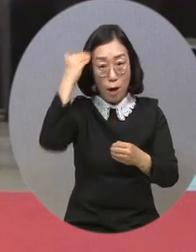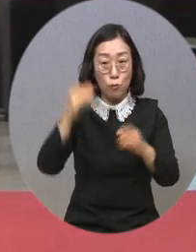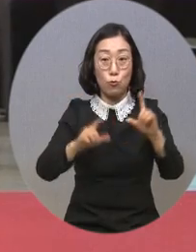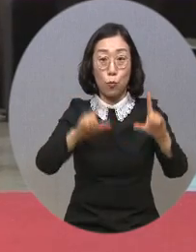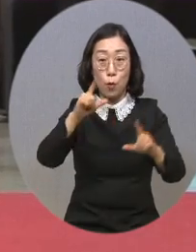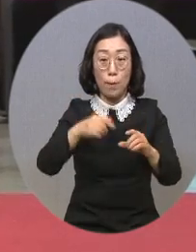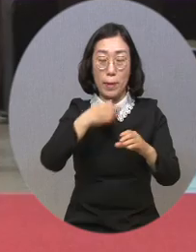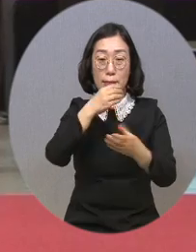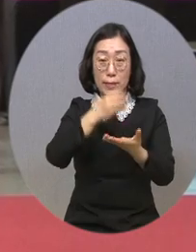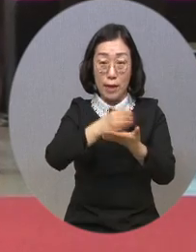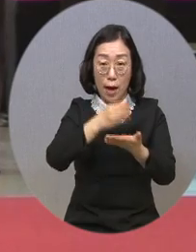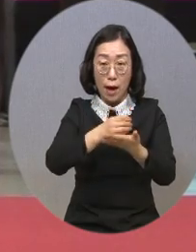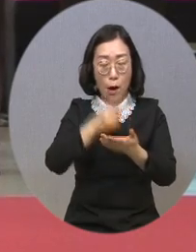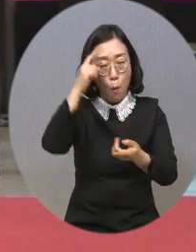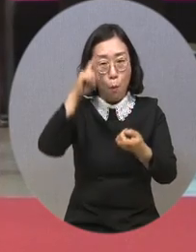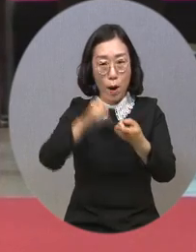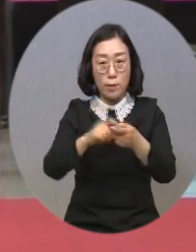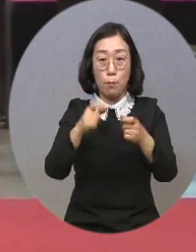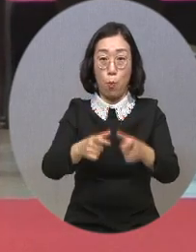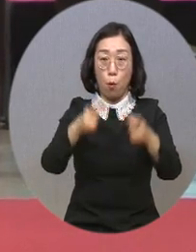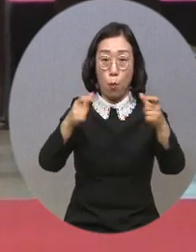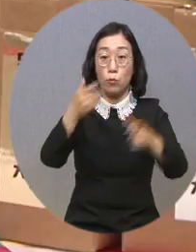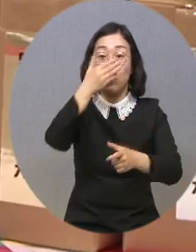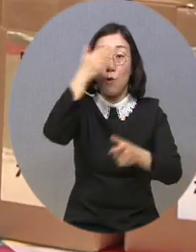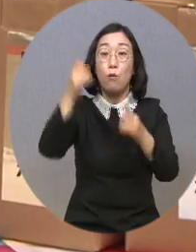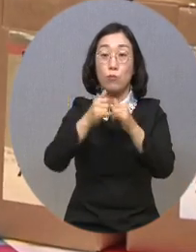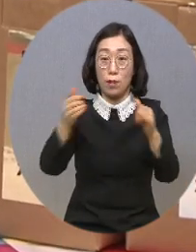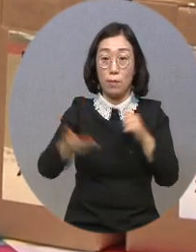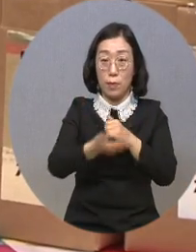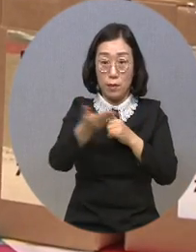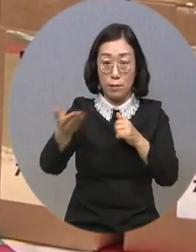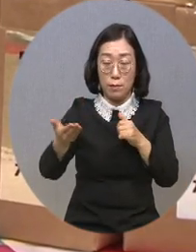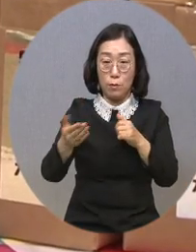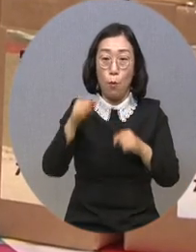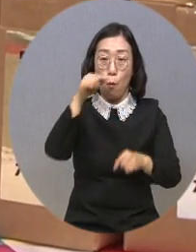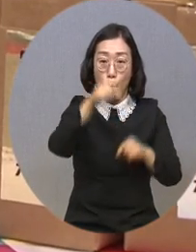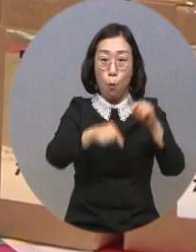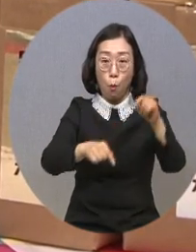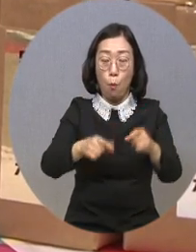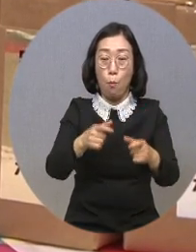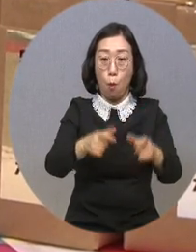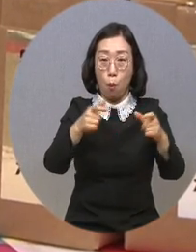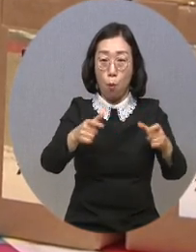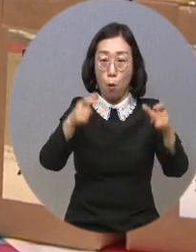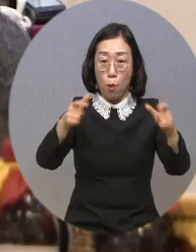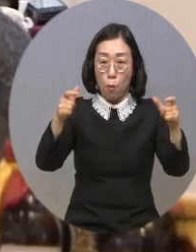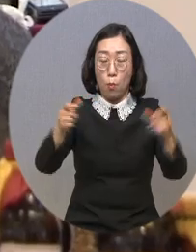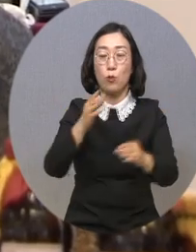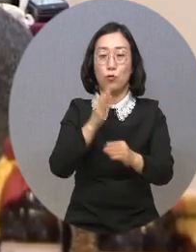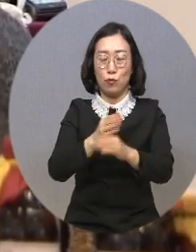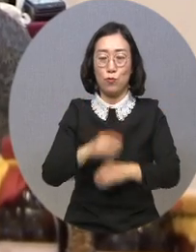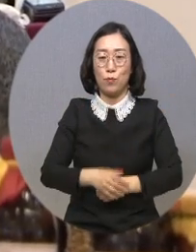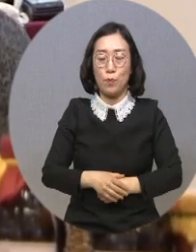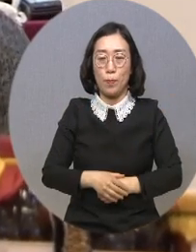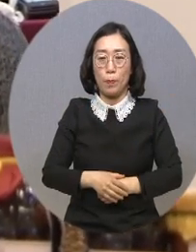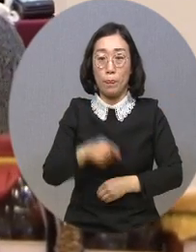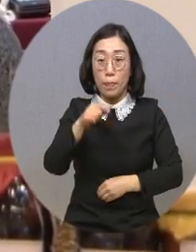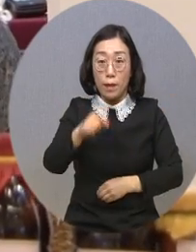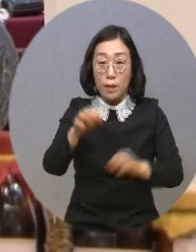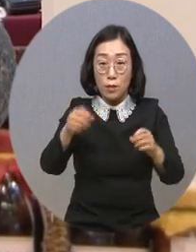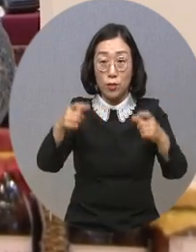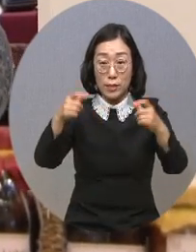있습니다. 건강 관리에 관심을 가진 MZ세대들이 찻집을 찾게 되면서 차 문화가 확산되고 있습니다. 이를